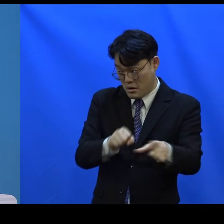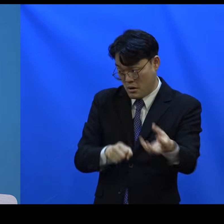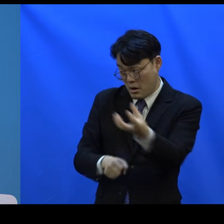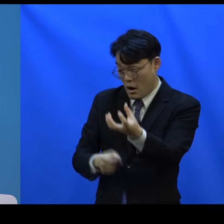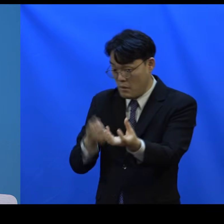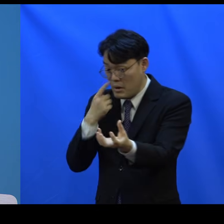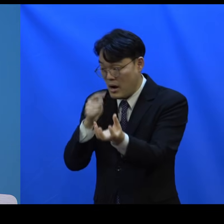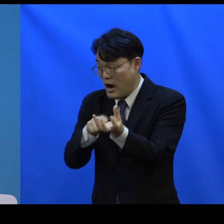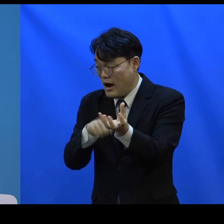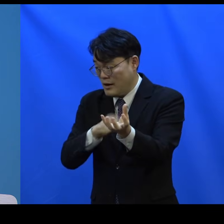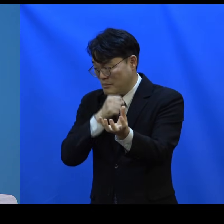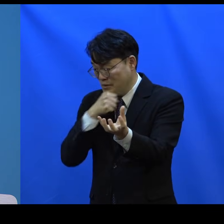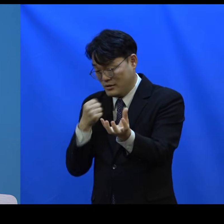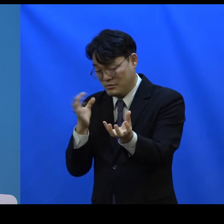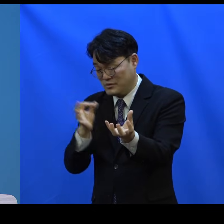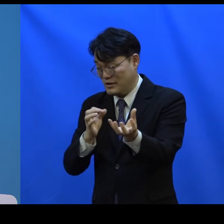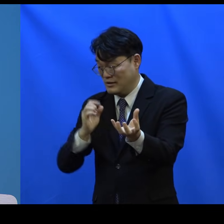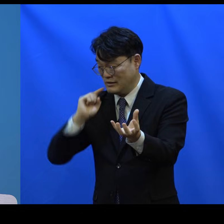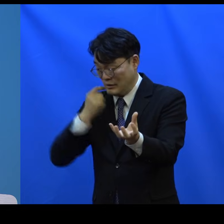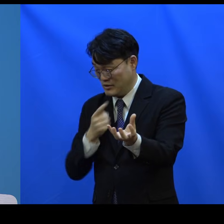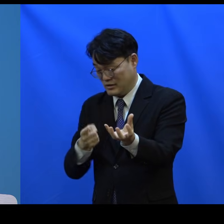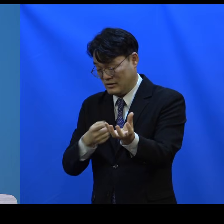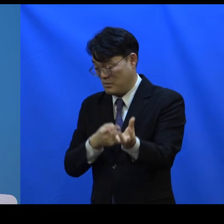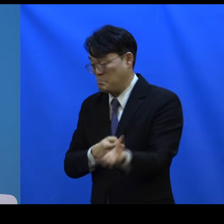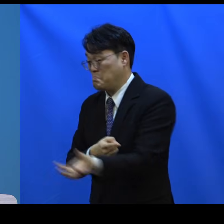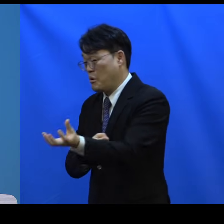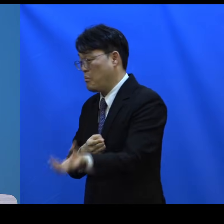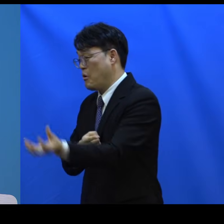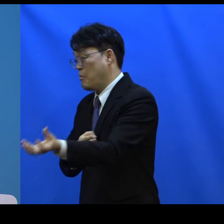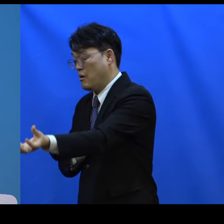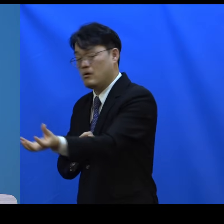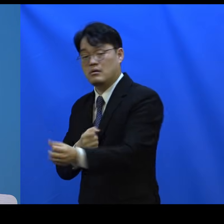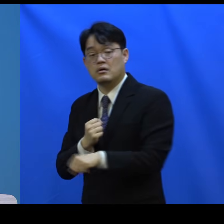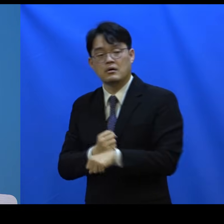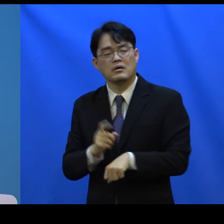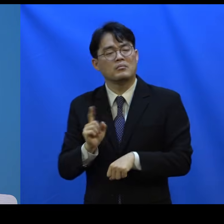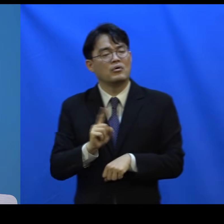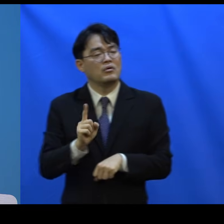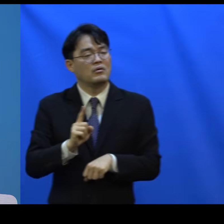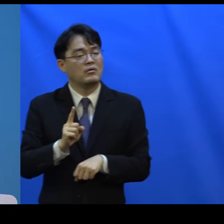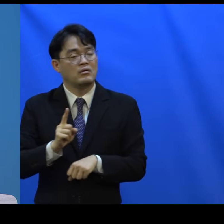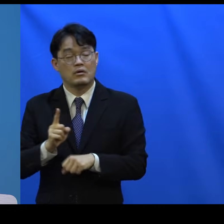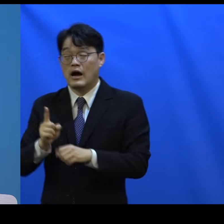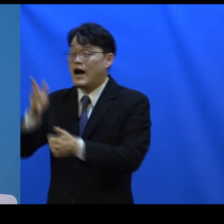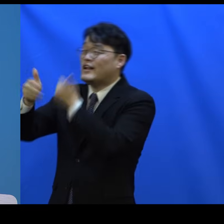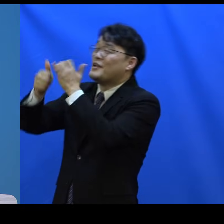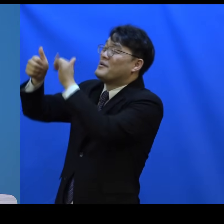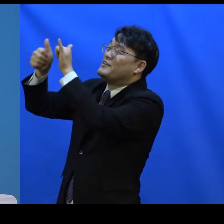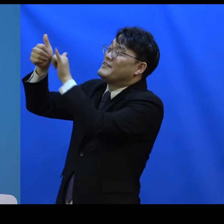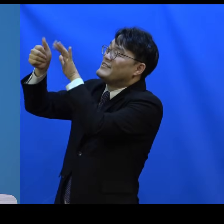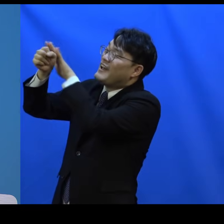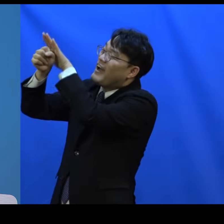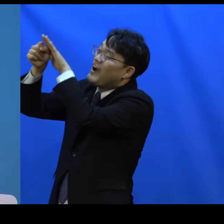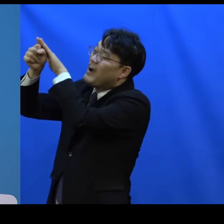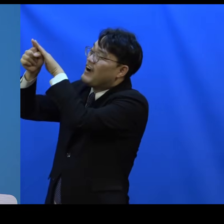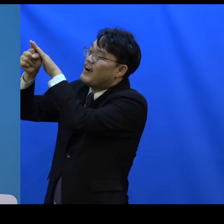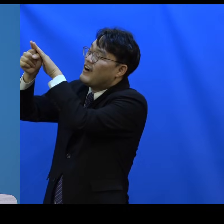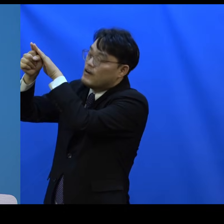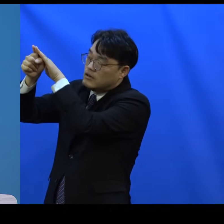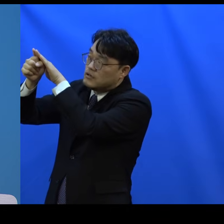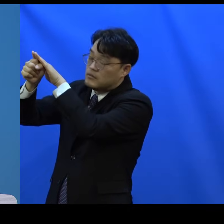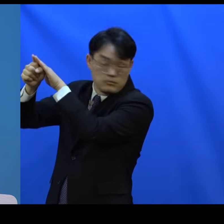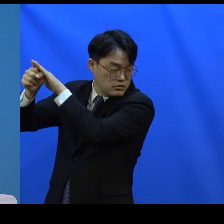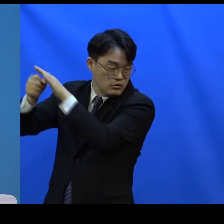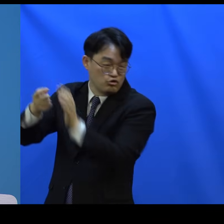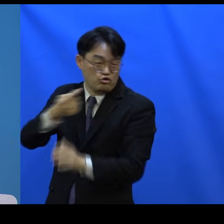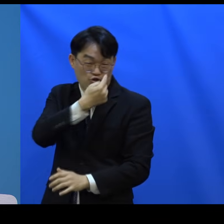이 완벽한 환경에서도 만족하지 못하게 만들어 뭔가 부족한 것이 있는 것처럼 유혹해서 하나님을